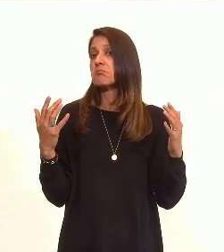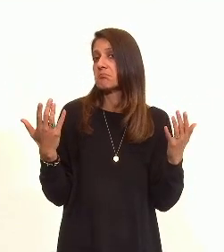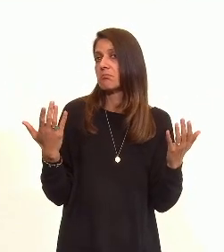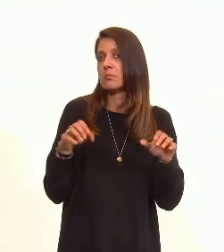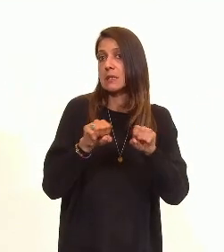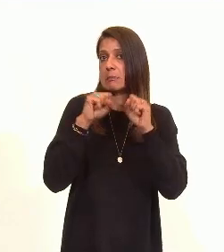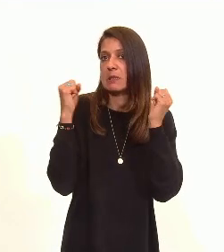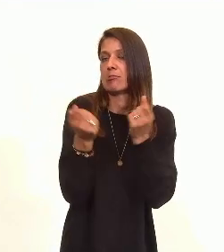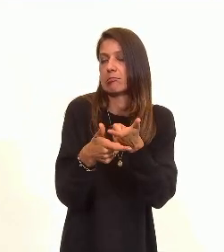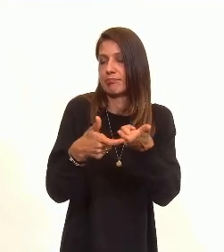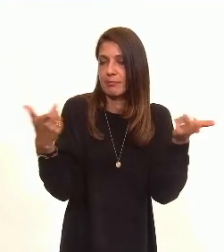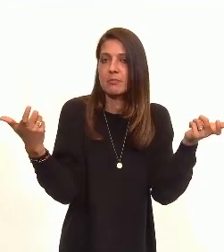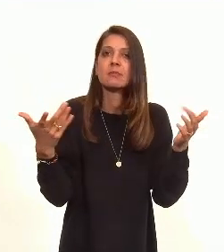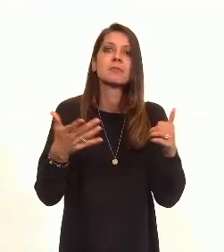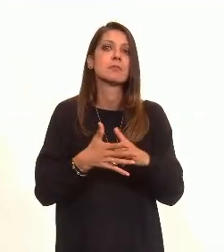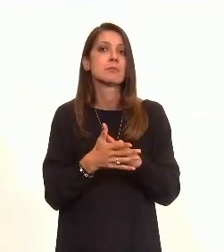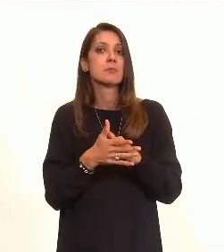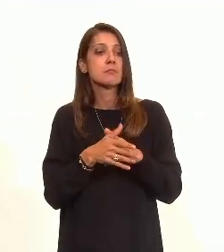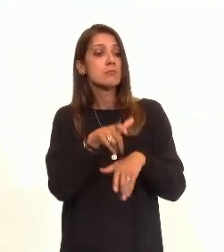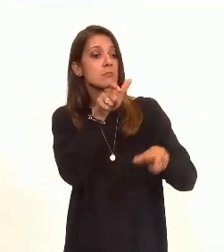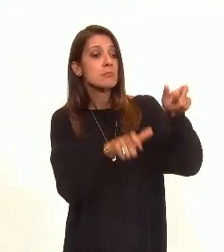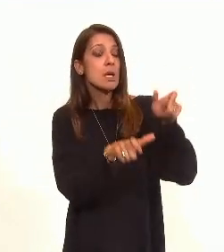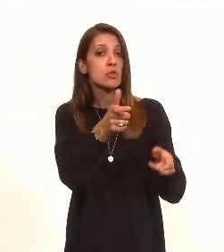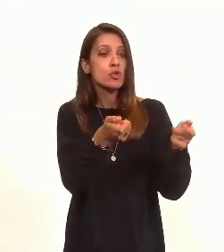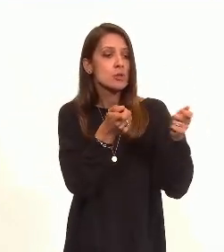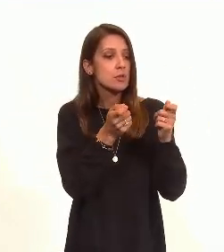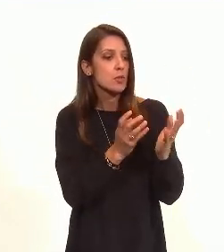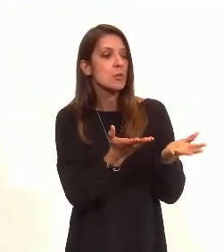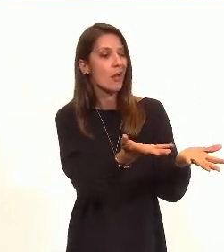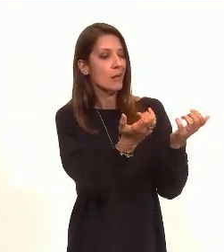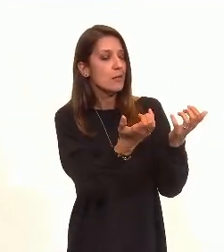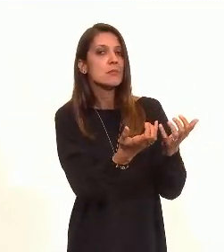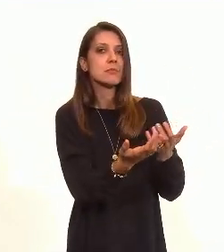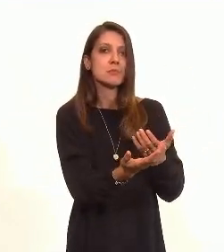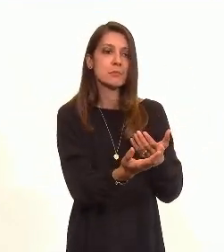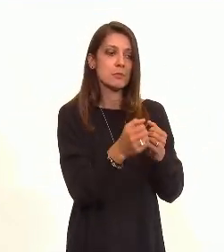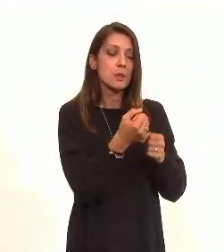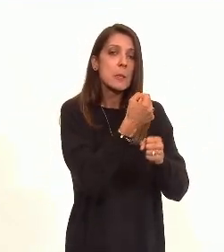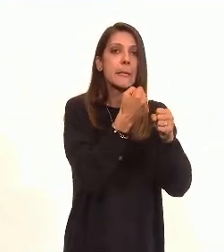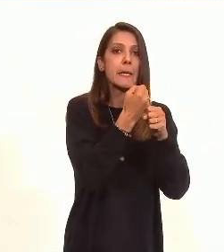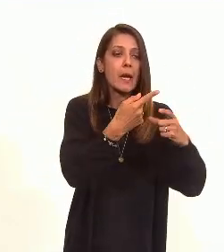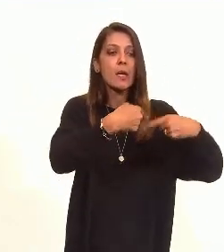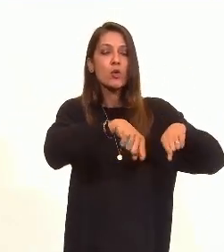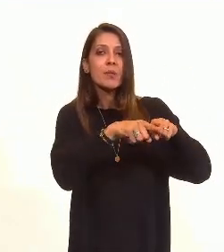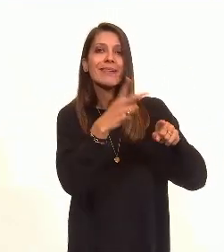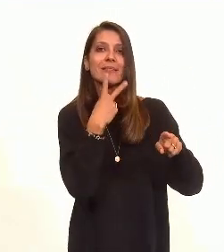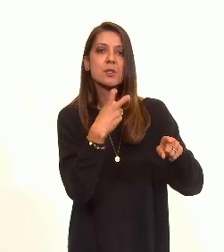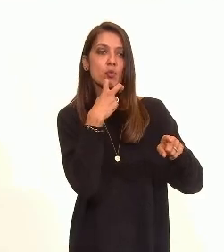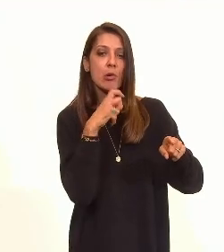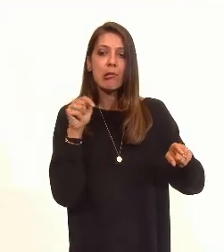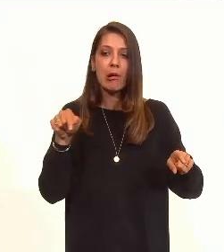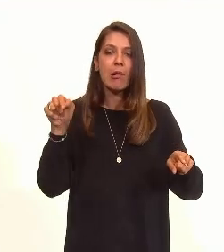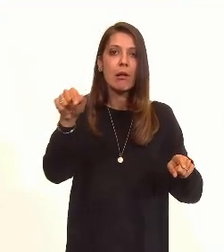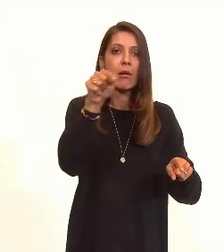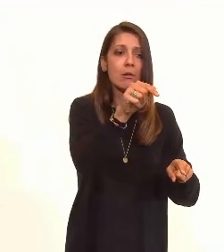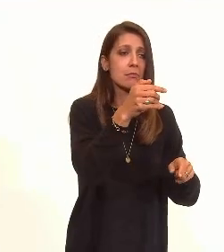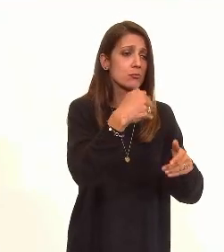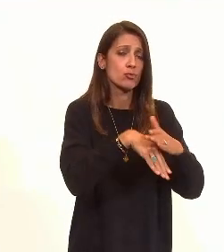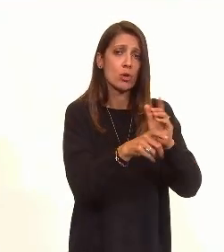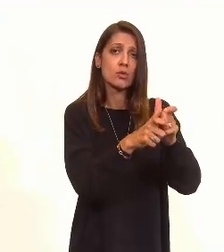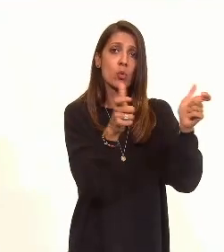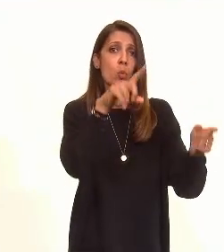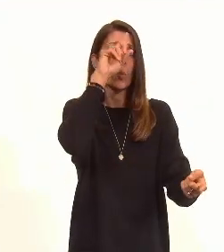celle-ci, des gestionnaires pour essayer de les inciter à mettre en place des comités citoyens eux-mêmes dans leur structure. L'intérêt,